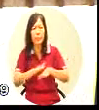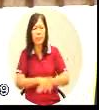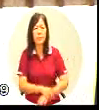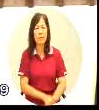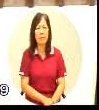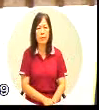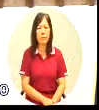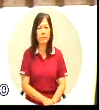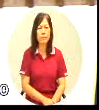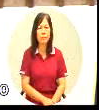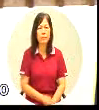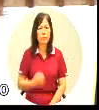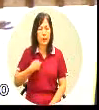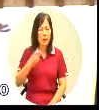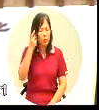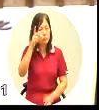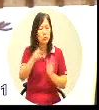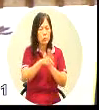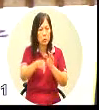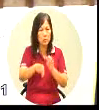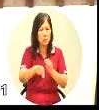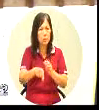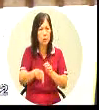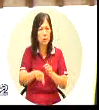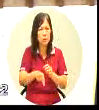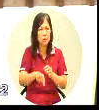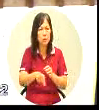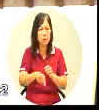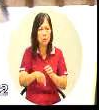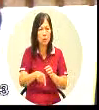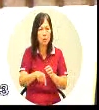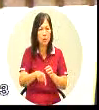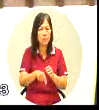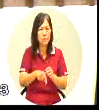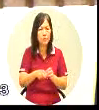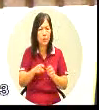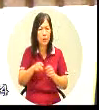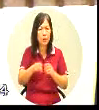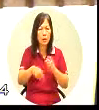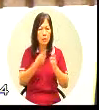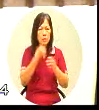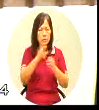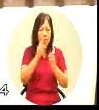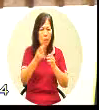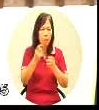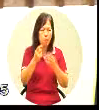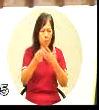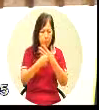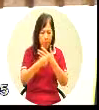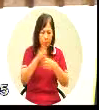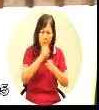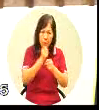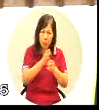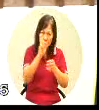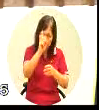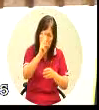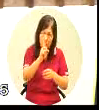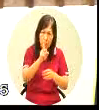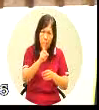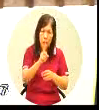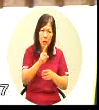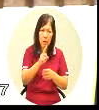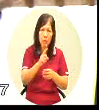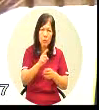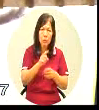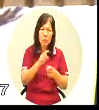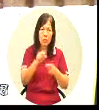了。但是我会觉得，这方面是不是只是一个它的一个表面的工作了？不是表面工作，就这个